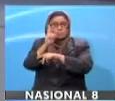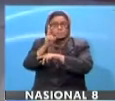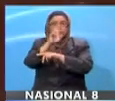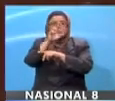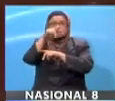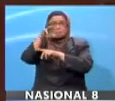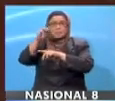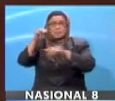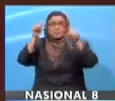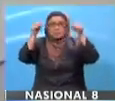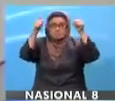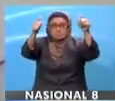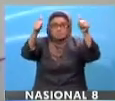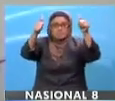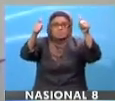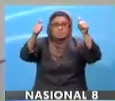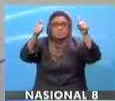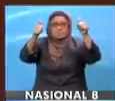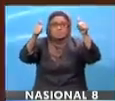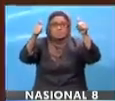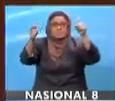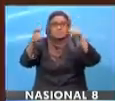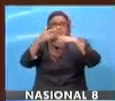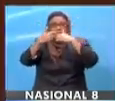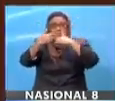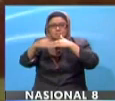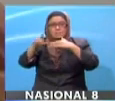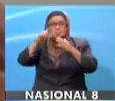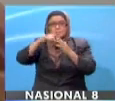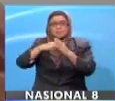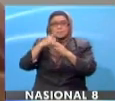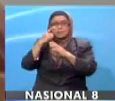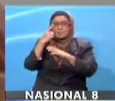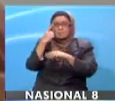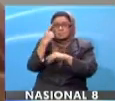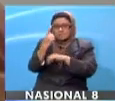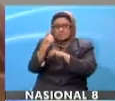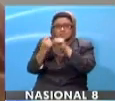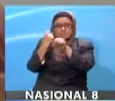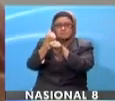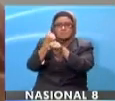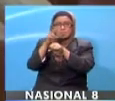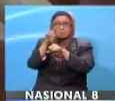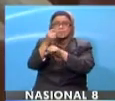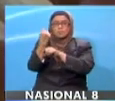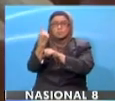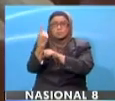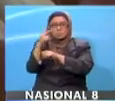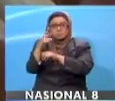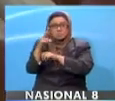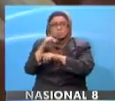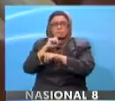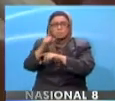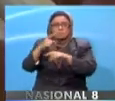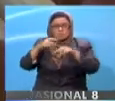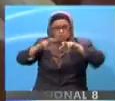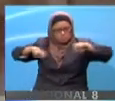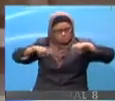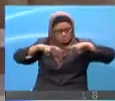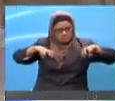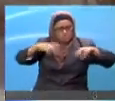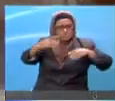Januari 2012. Dalam konteks penyelidikan, universiti itu memenangi 5 pingat emas, 12 perak dan 10